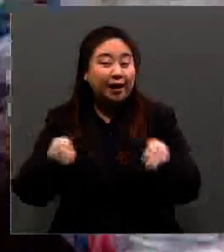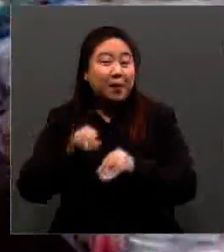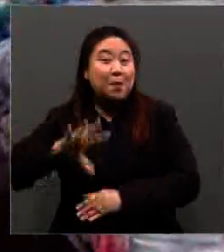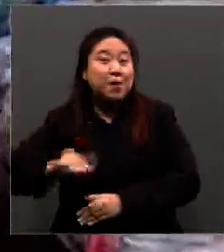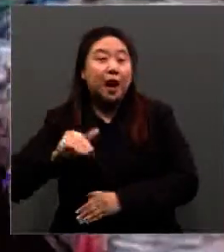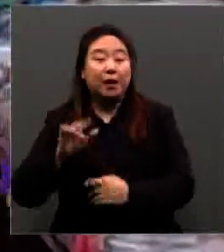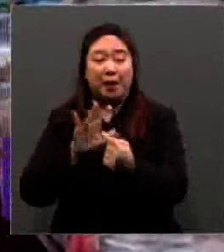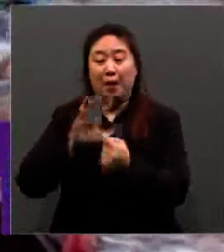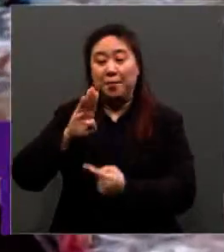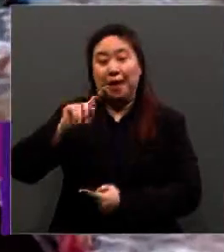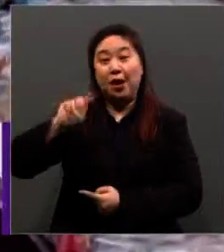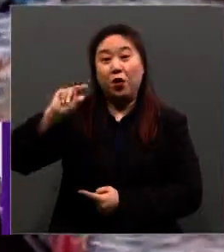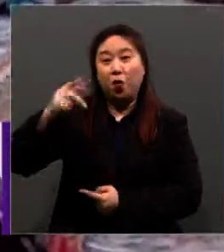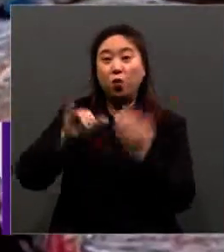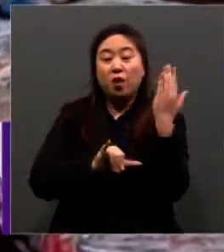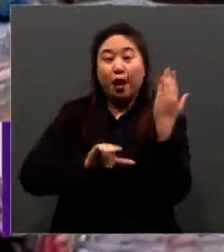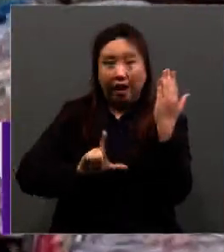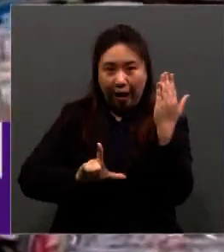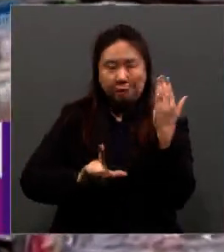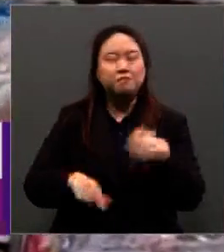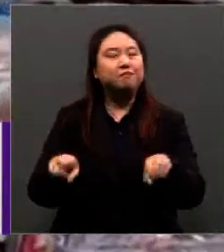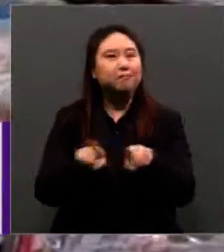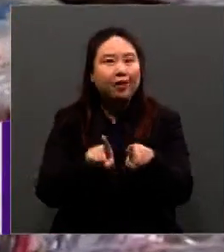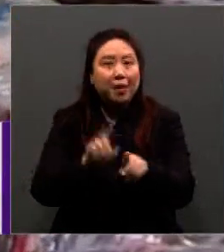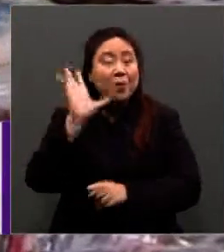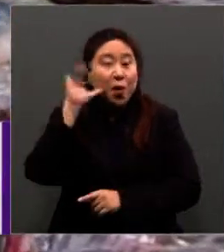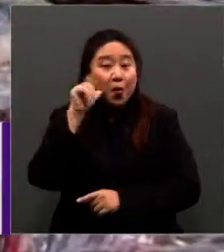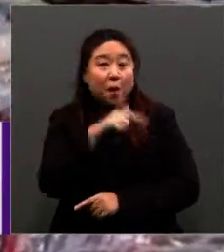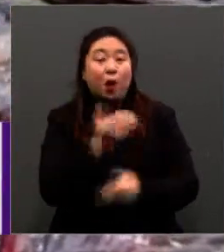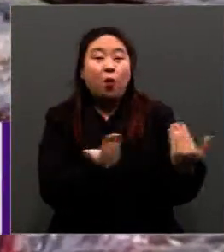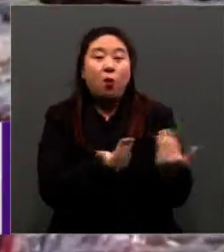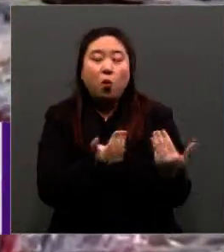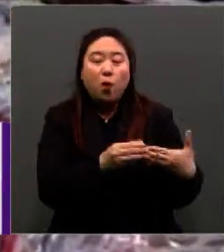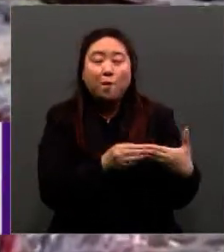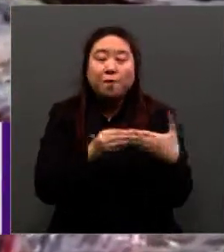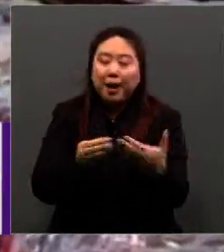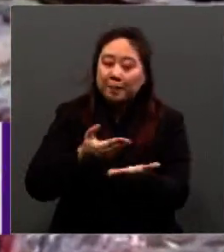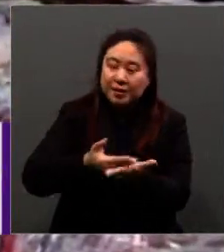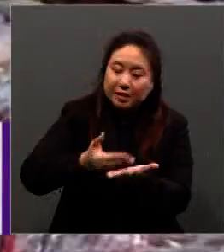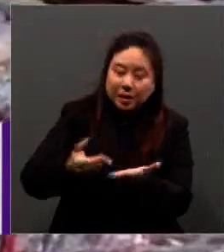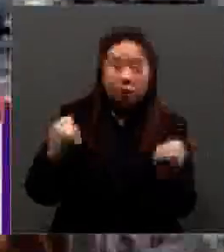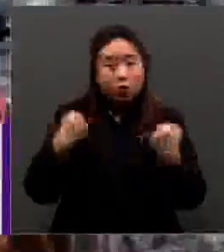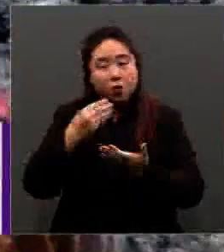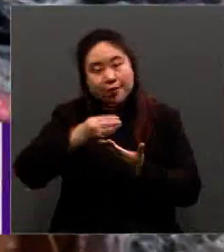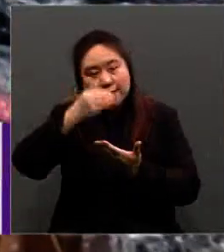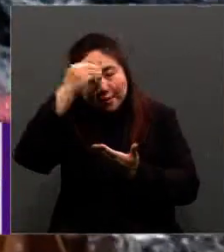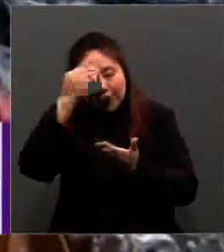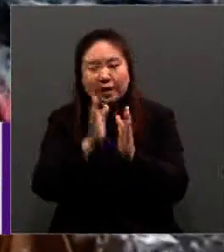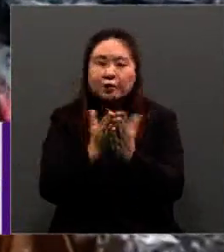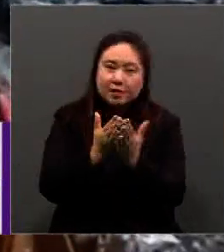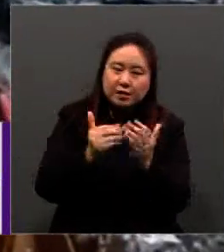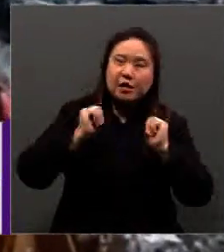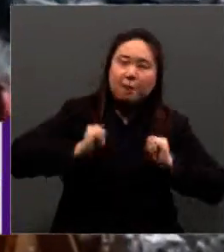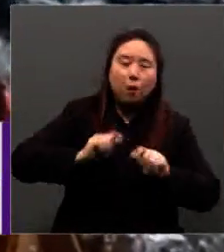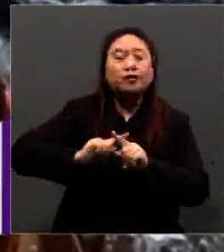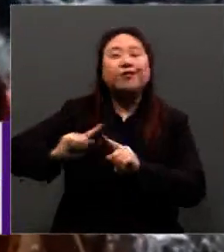งจังหวัดยะลาก็คึกคักไม่แพ้กันนะคะผู้ปกครองพาบุตรหลานไปเลือกซื้อทั้งชุดนักเรียนทั้งอุปกรณ์การเรียนหลาย